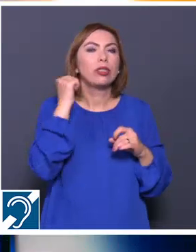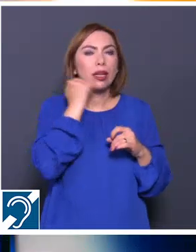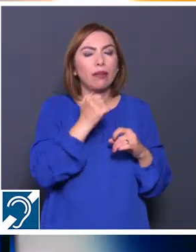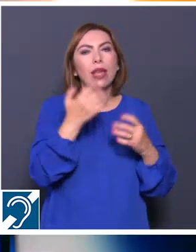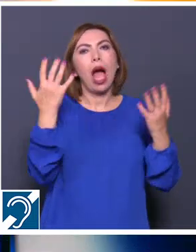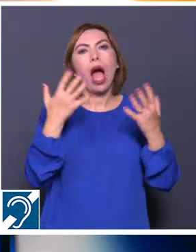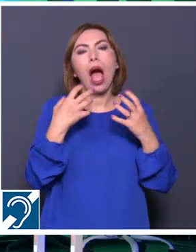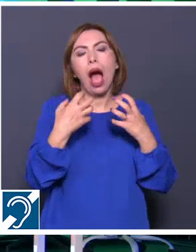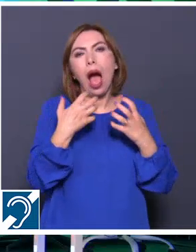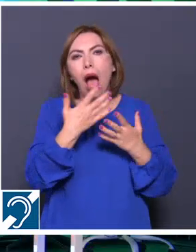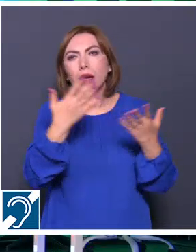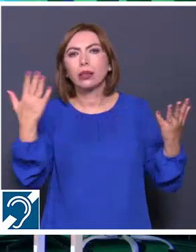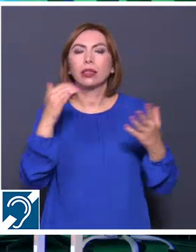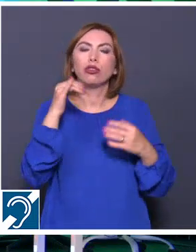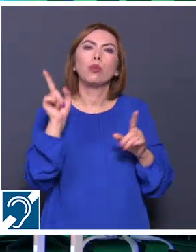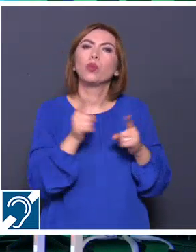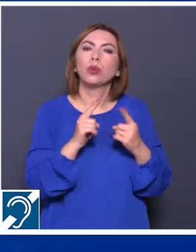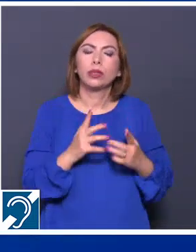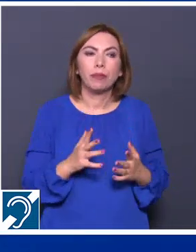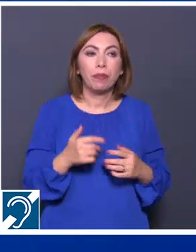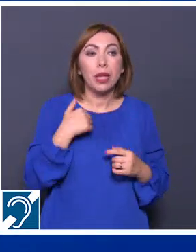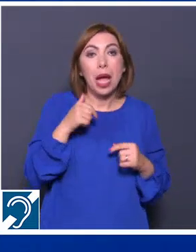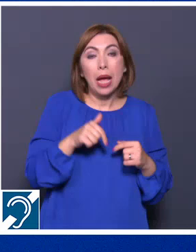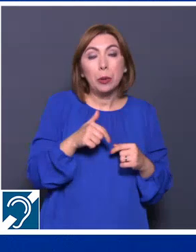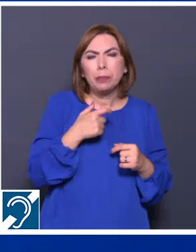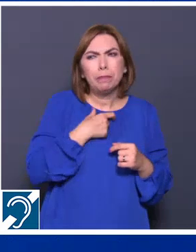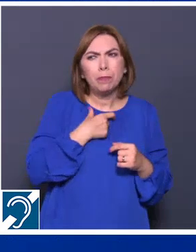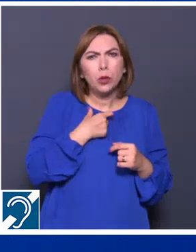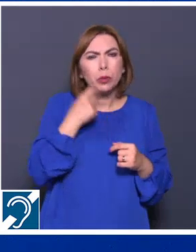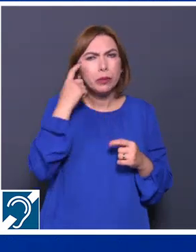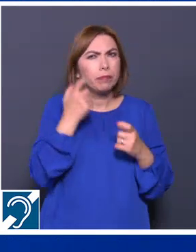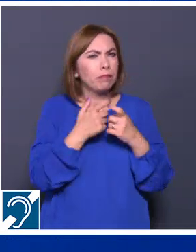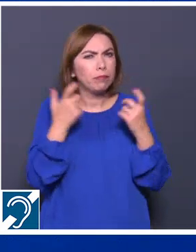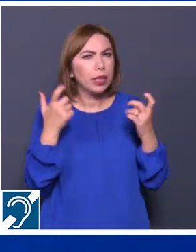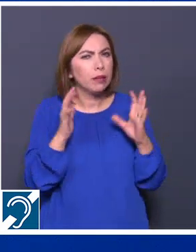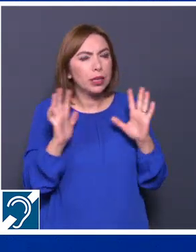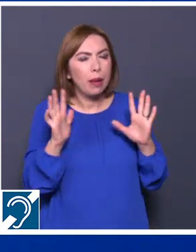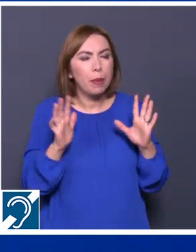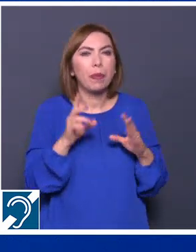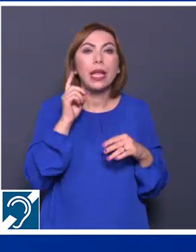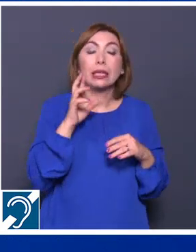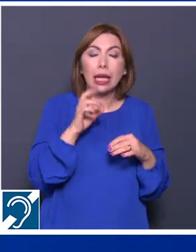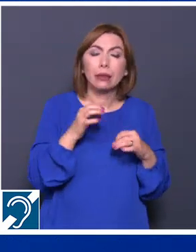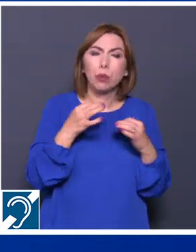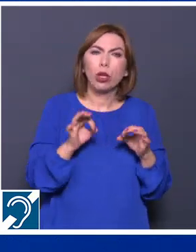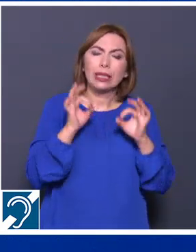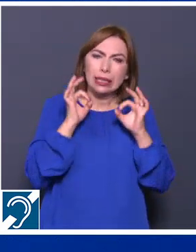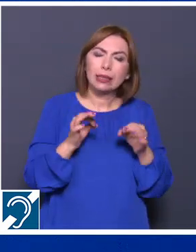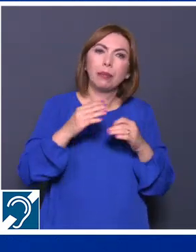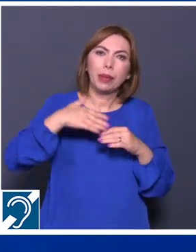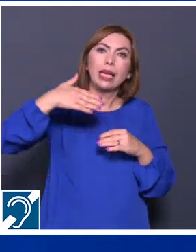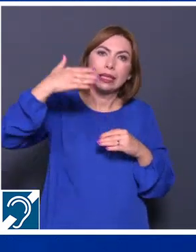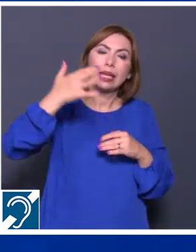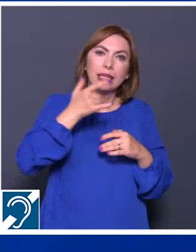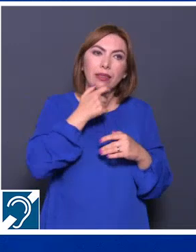în muzică? Nu cred că putem încă să ne dăm seama acum, dar în mod sigur peste câțiva ani